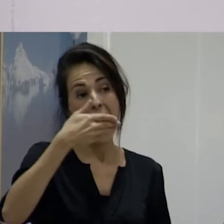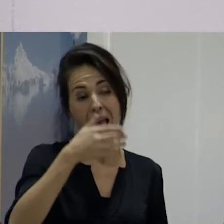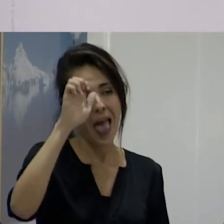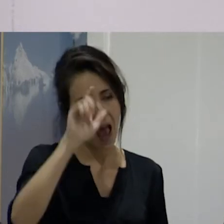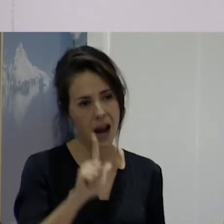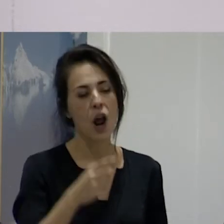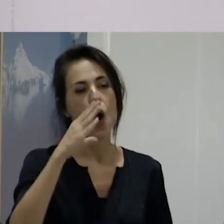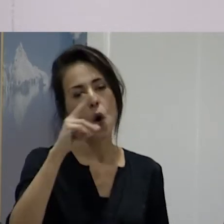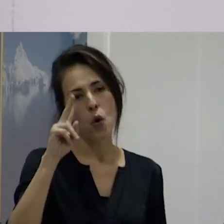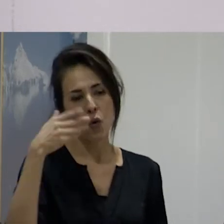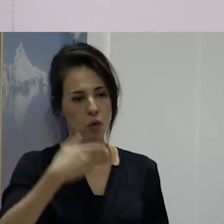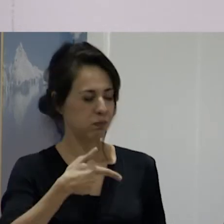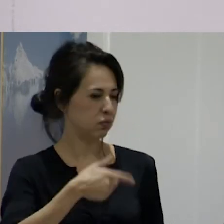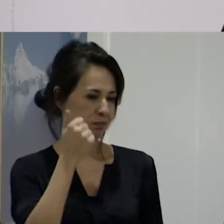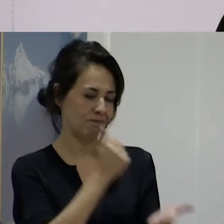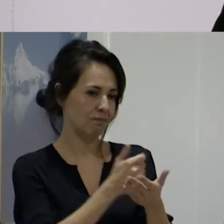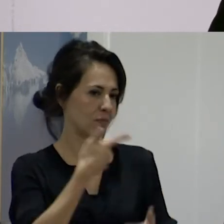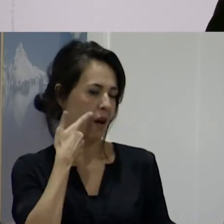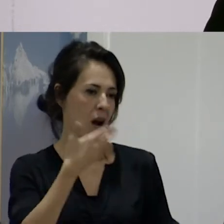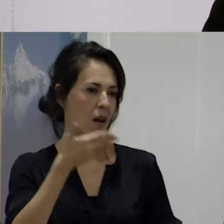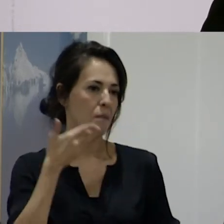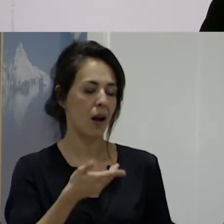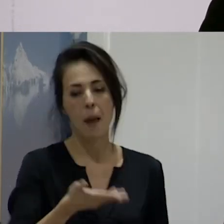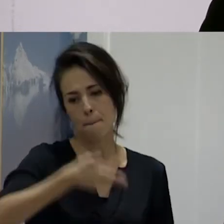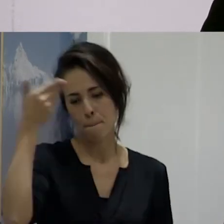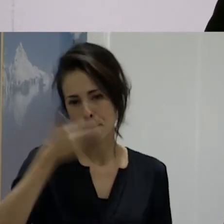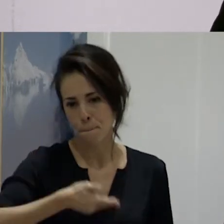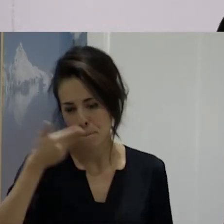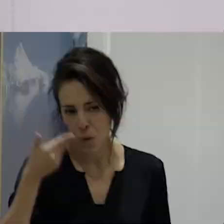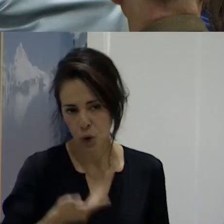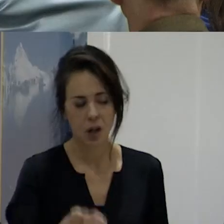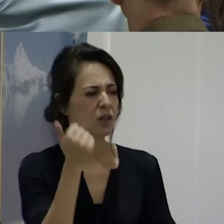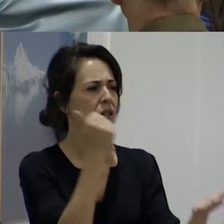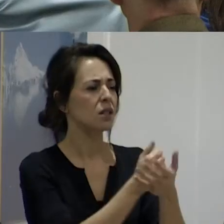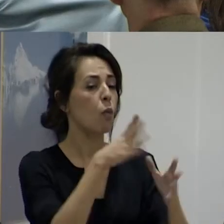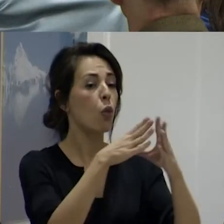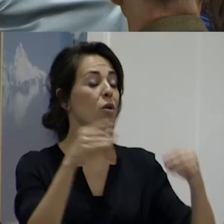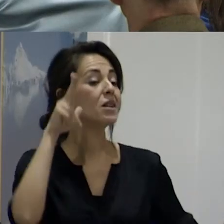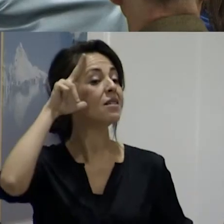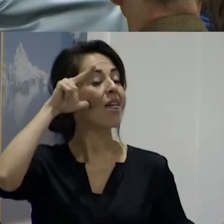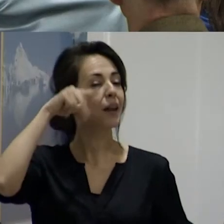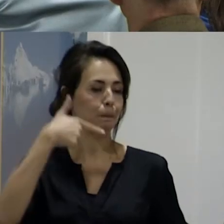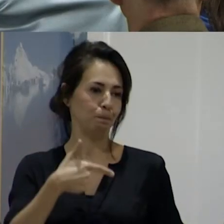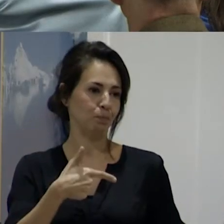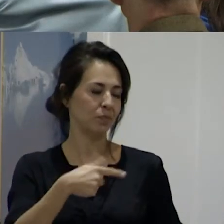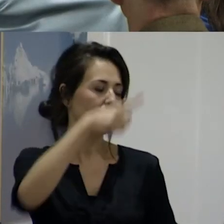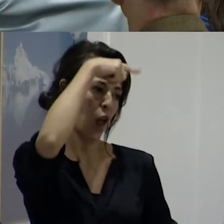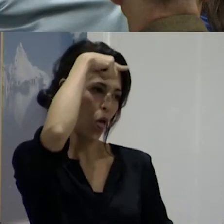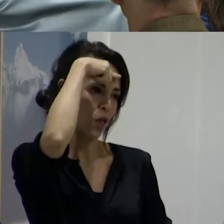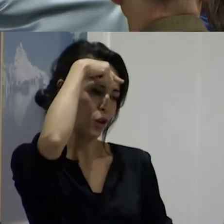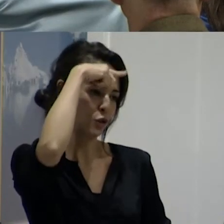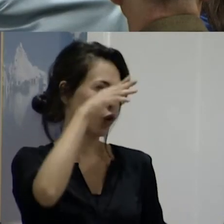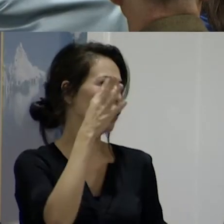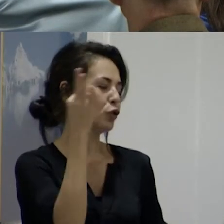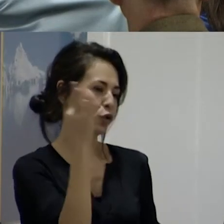símbol, en un espai emblemàtic, en el buc insígnia de la Universitat d'Alacant. Doctor Tomàs Llorenç, la